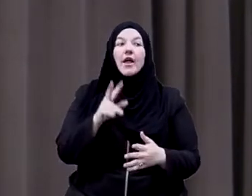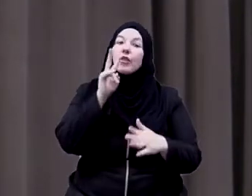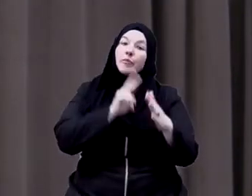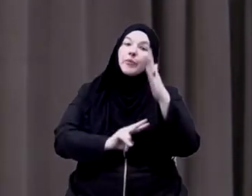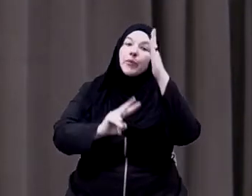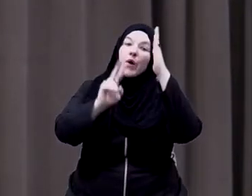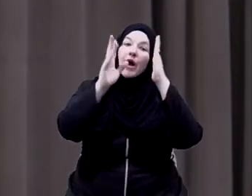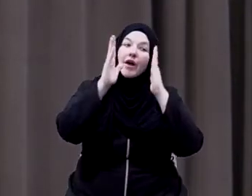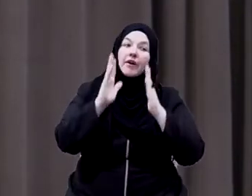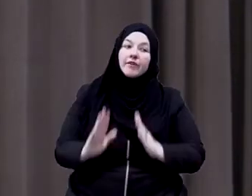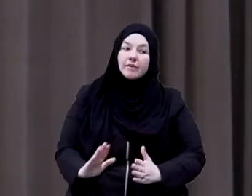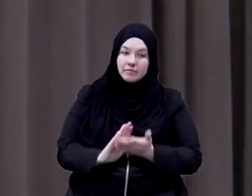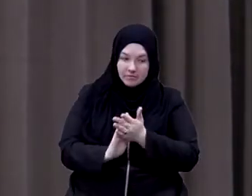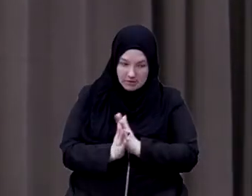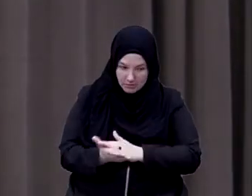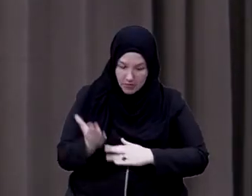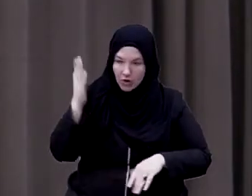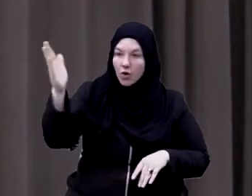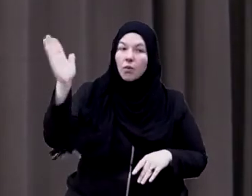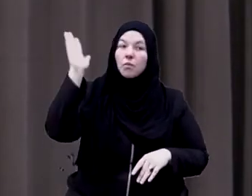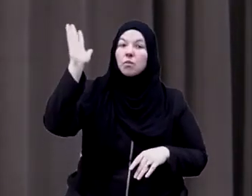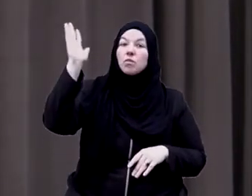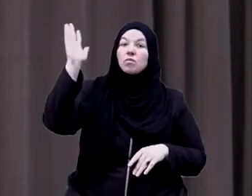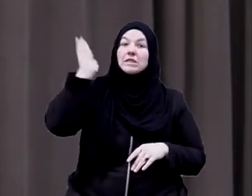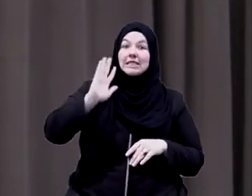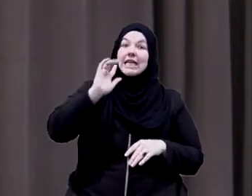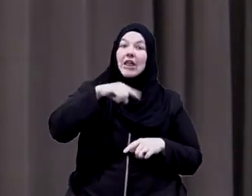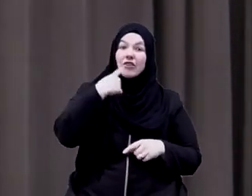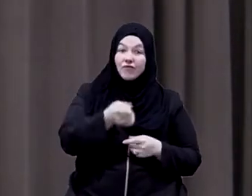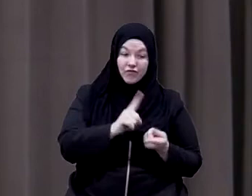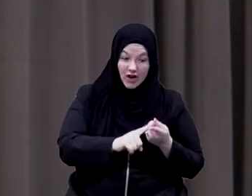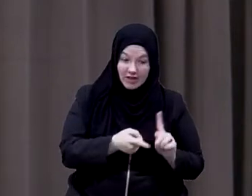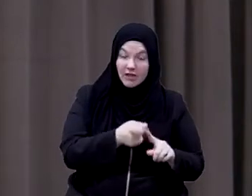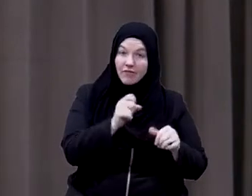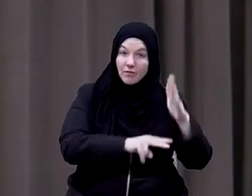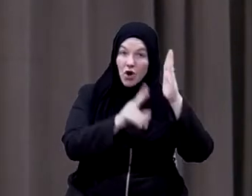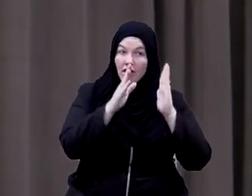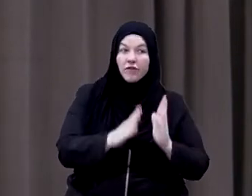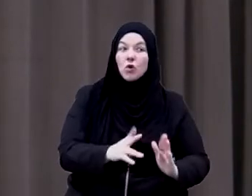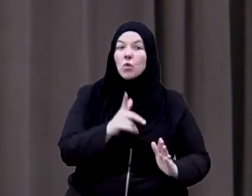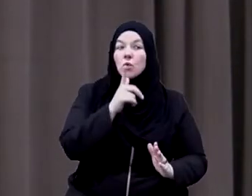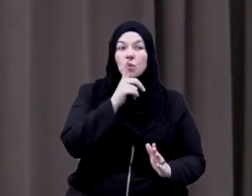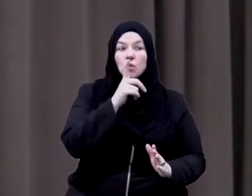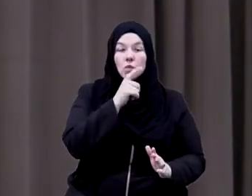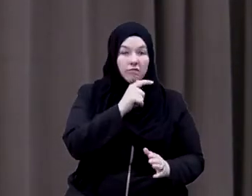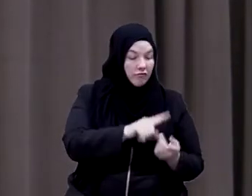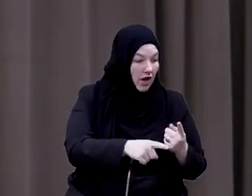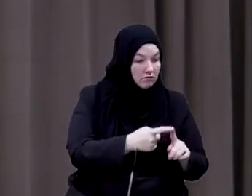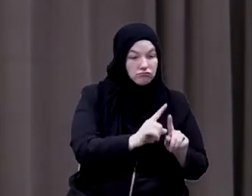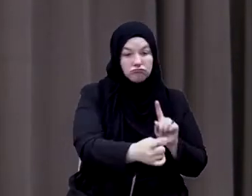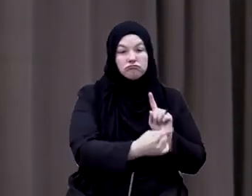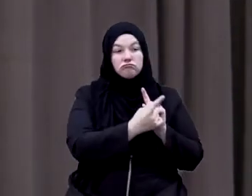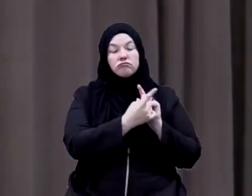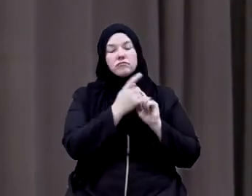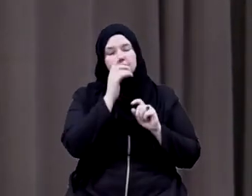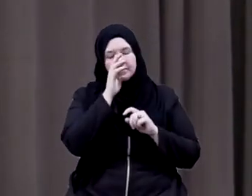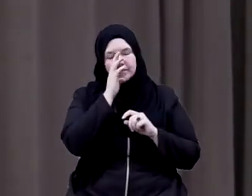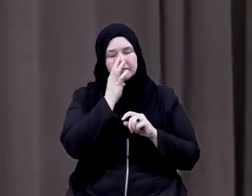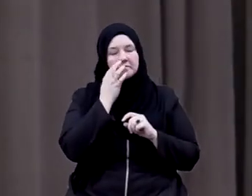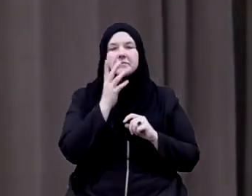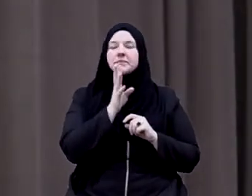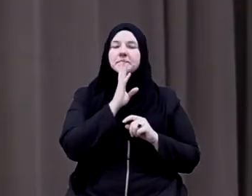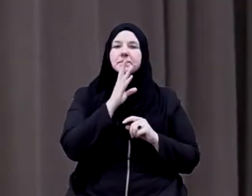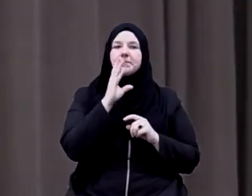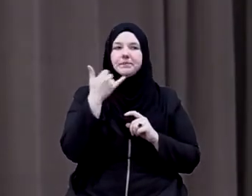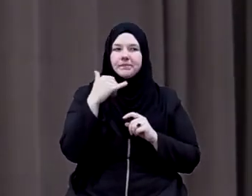Prophet sallallahu alayhi wasallam would tell the companions of the Prophet, whoever they are, خُذُوا نِصْفَ